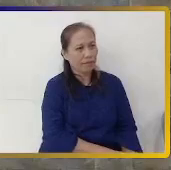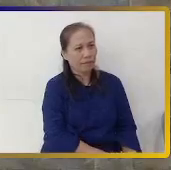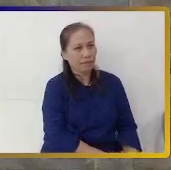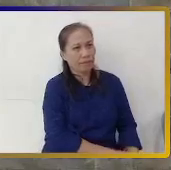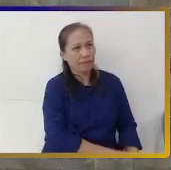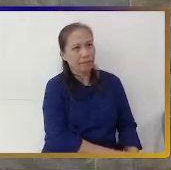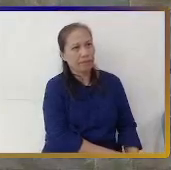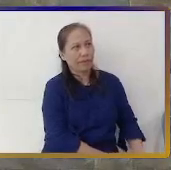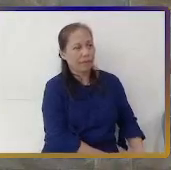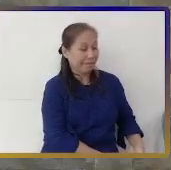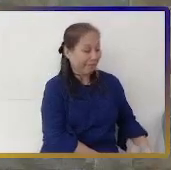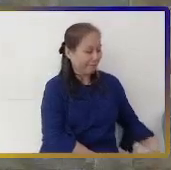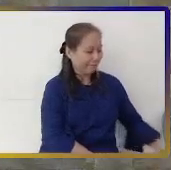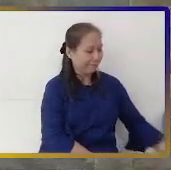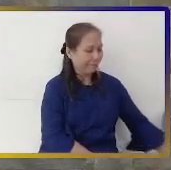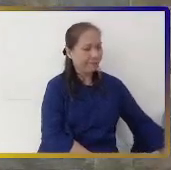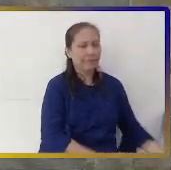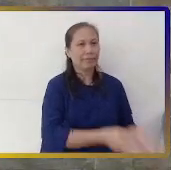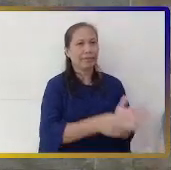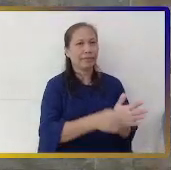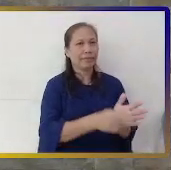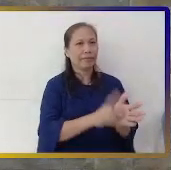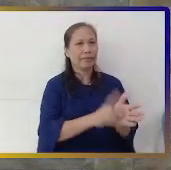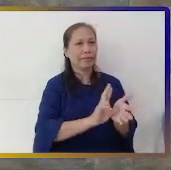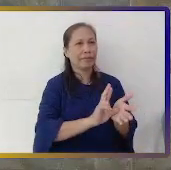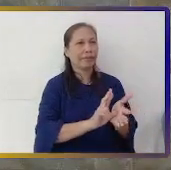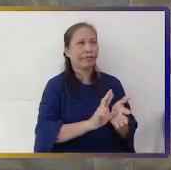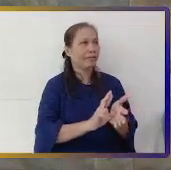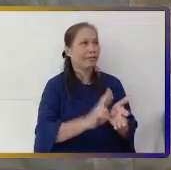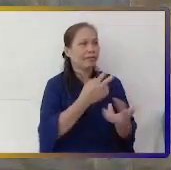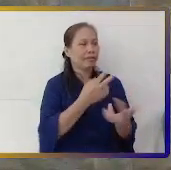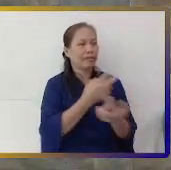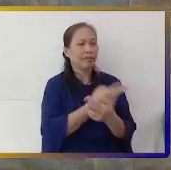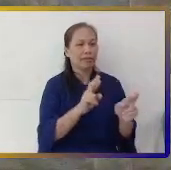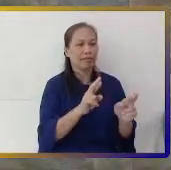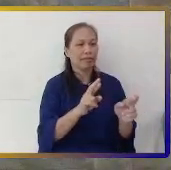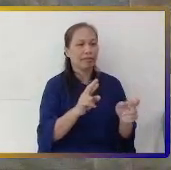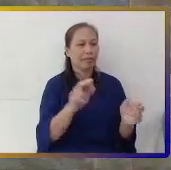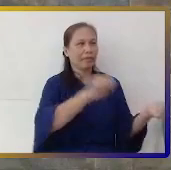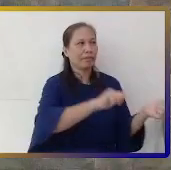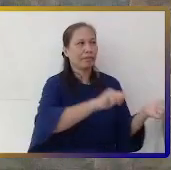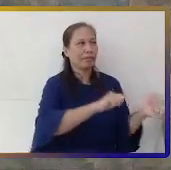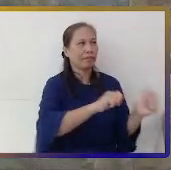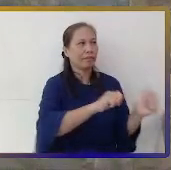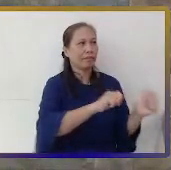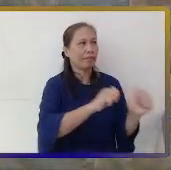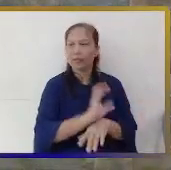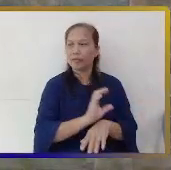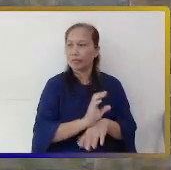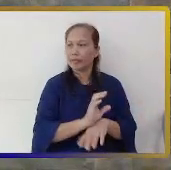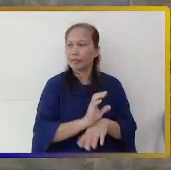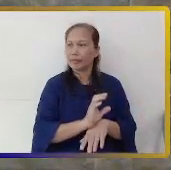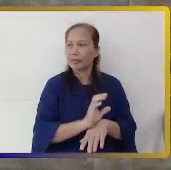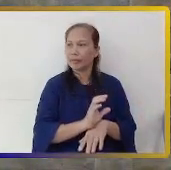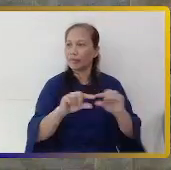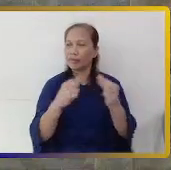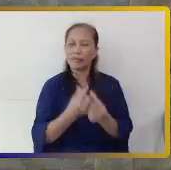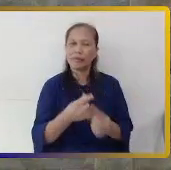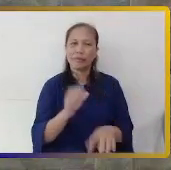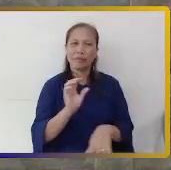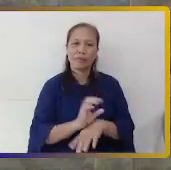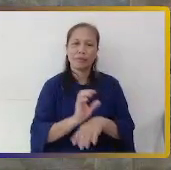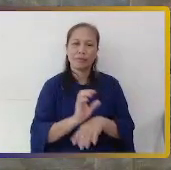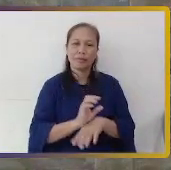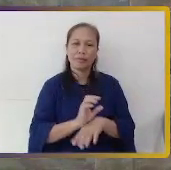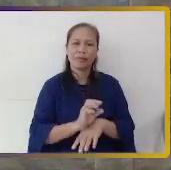our topic on the Medieval Baptist churches and yung mga grupo ng pananampalataya na naging